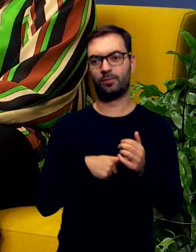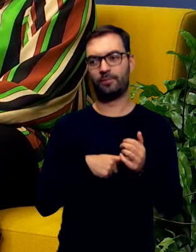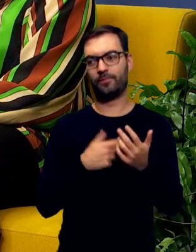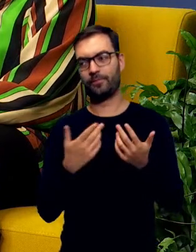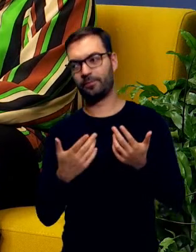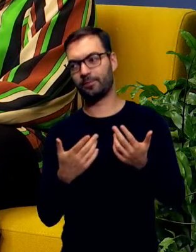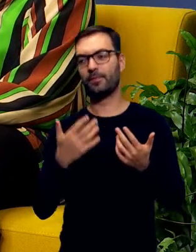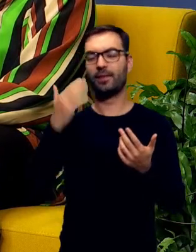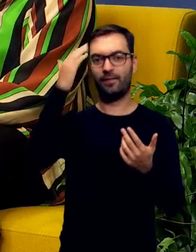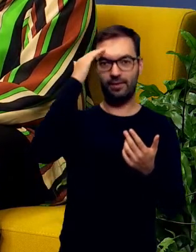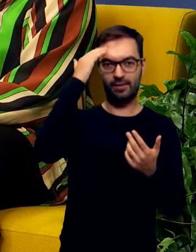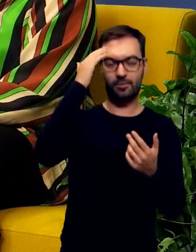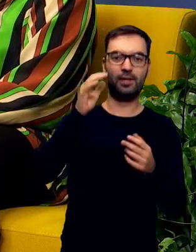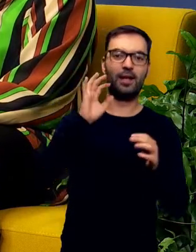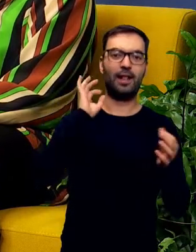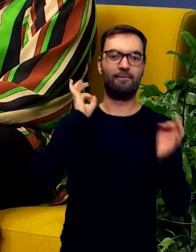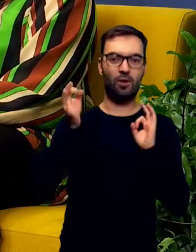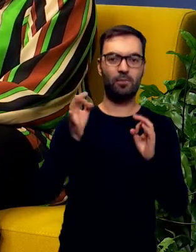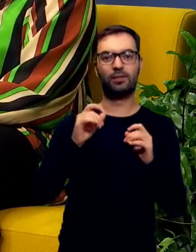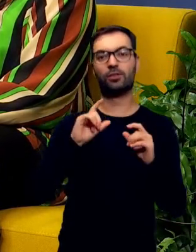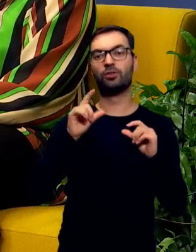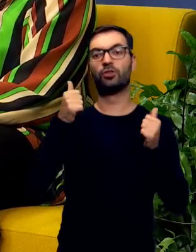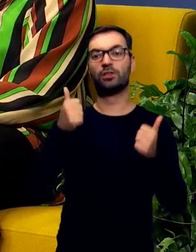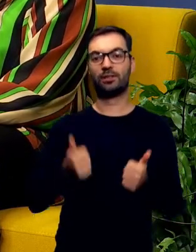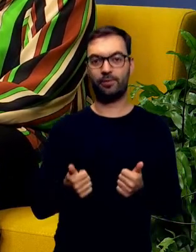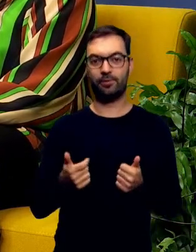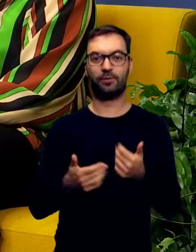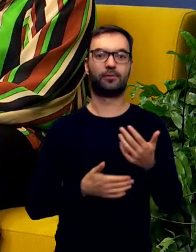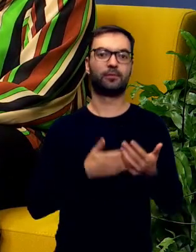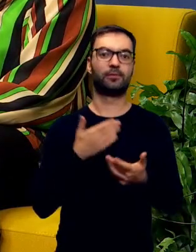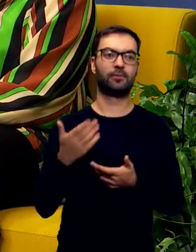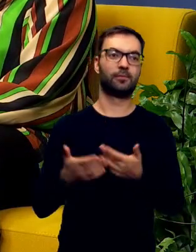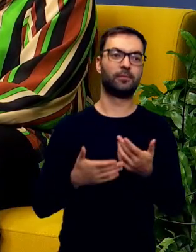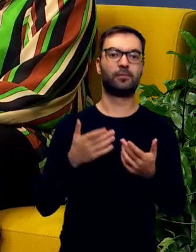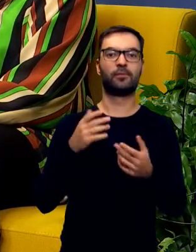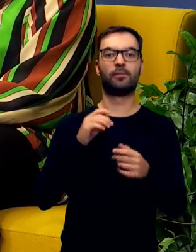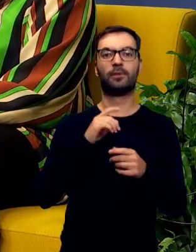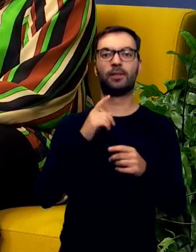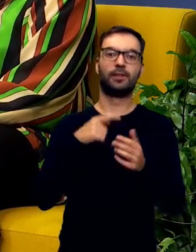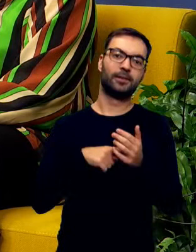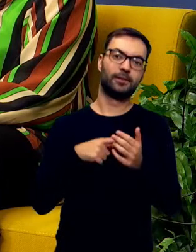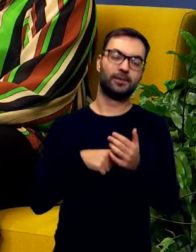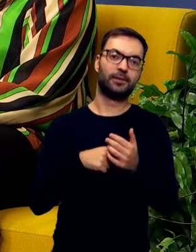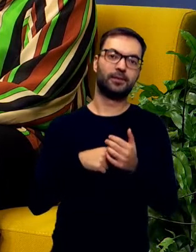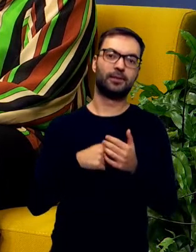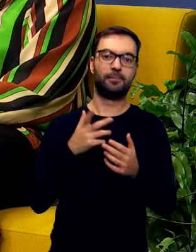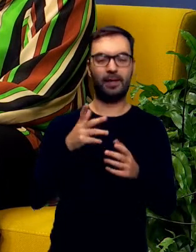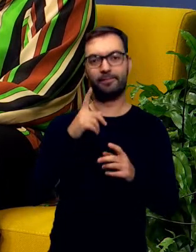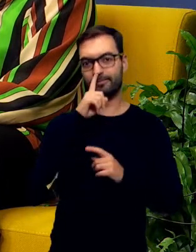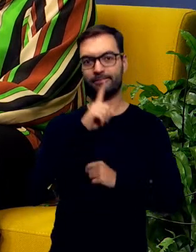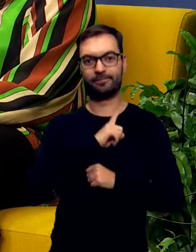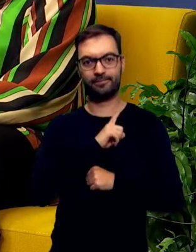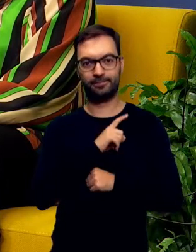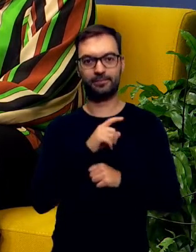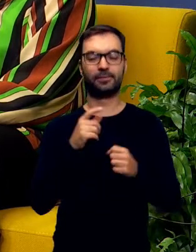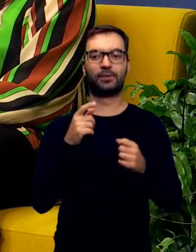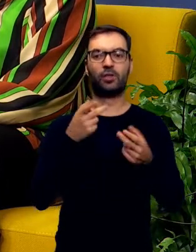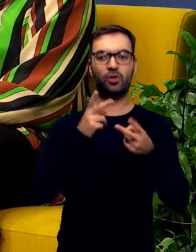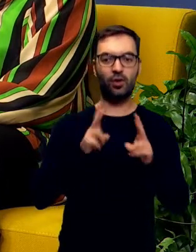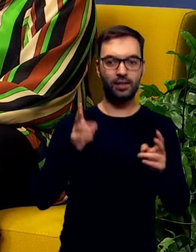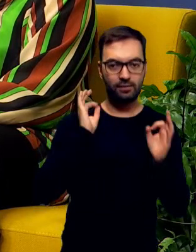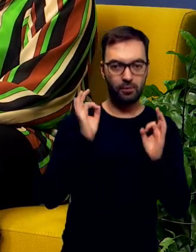jednak wiadomo, że informacja o tym, co się zdarzyło, ma ten walor zapobiegawczy,